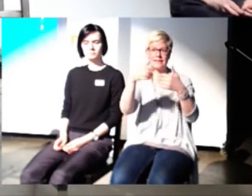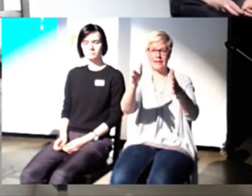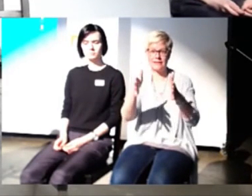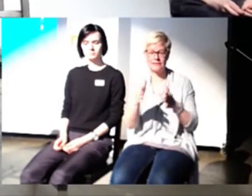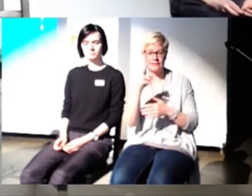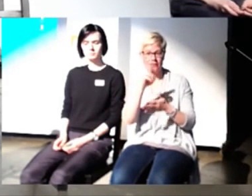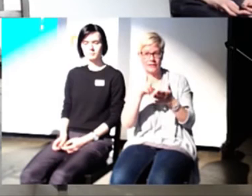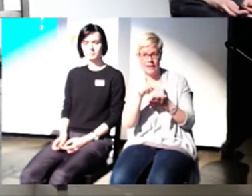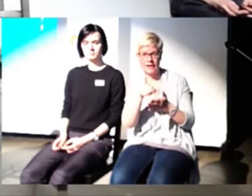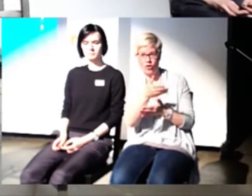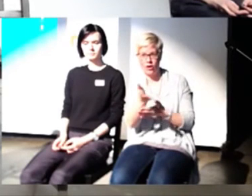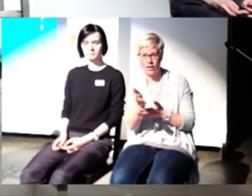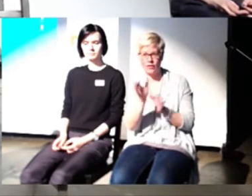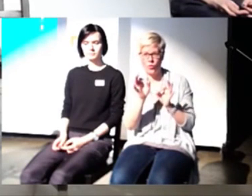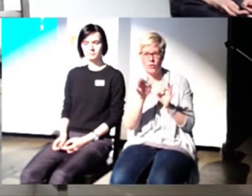taiteilijoille.